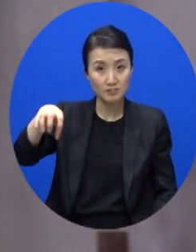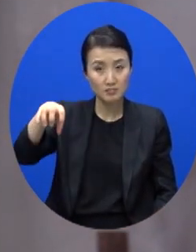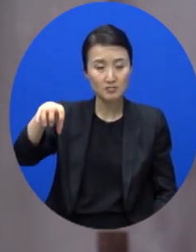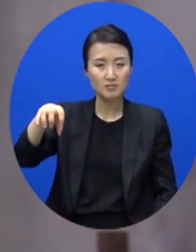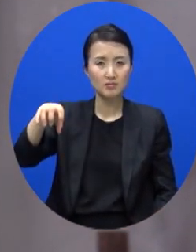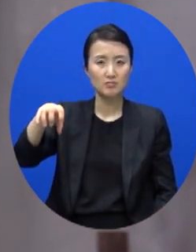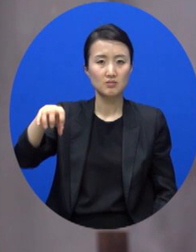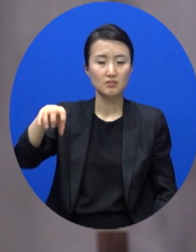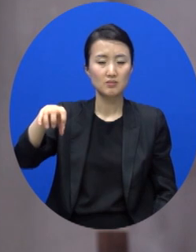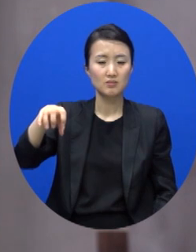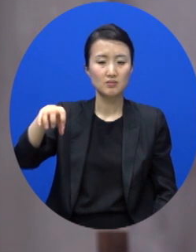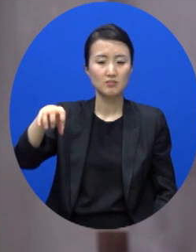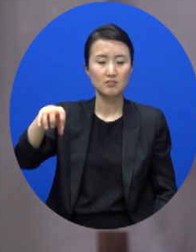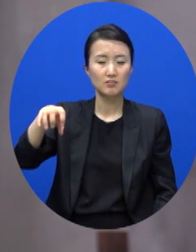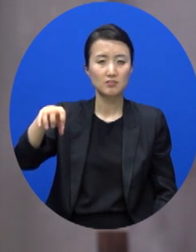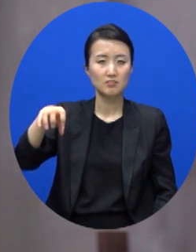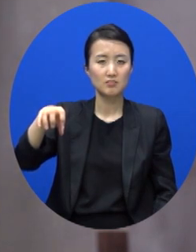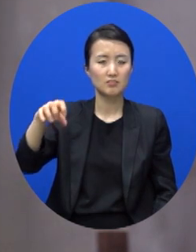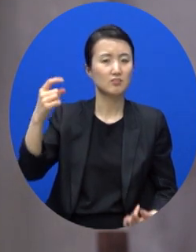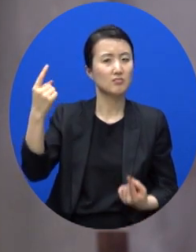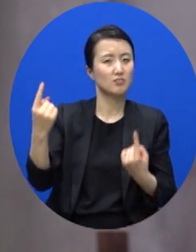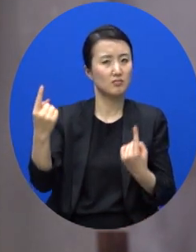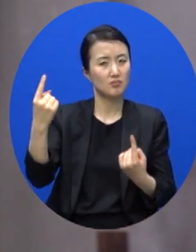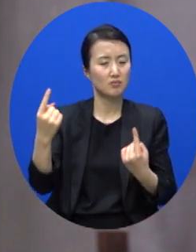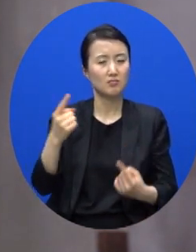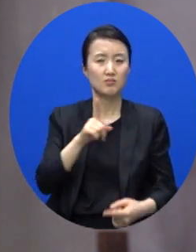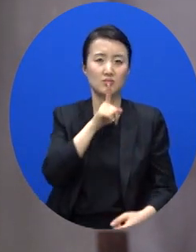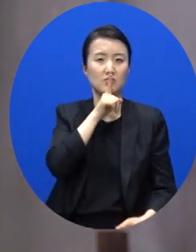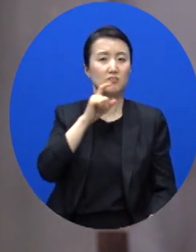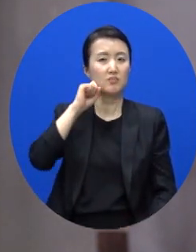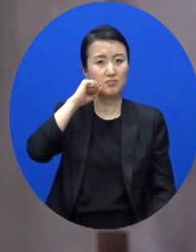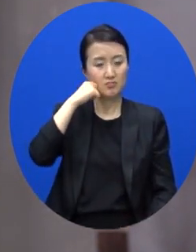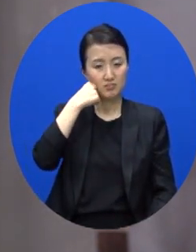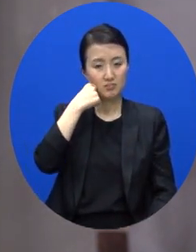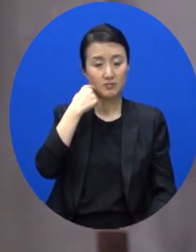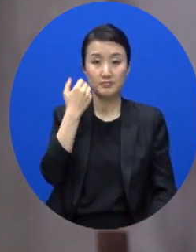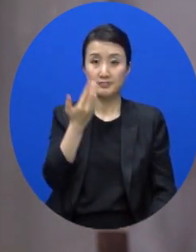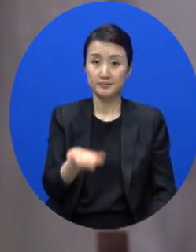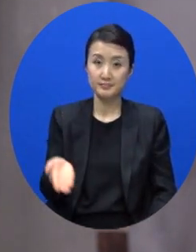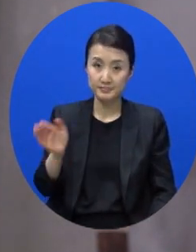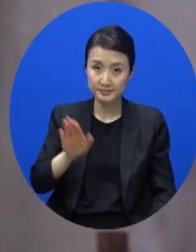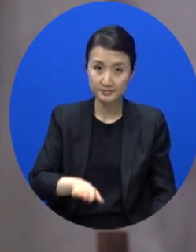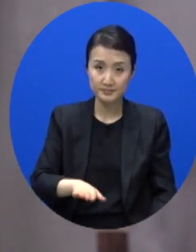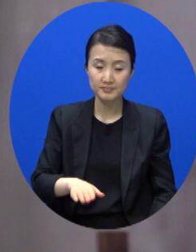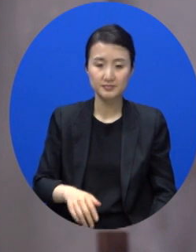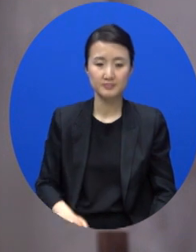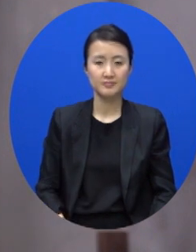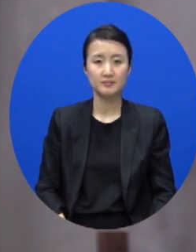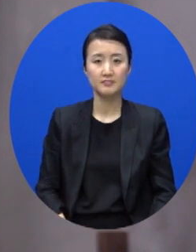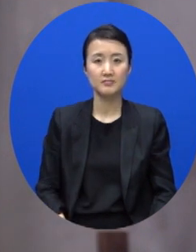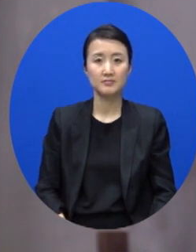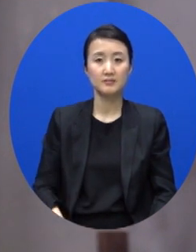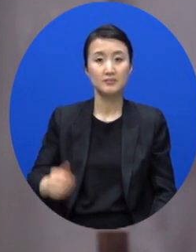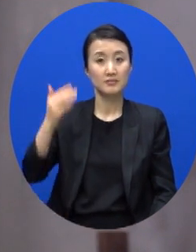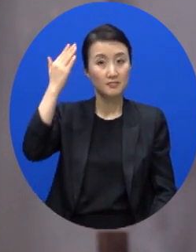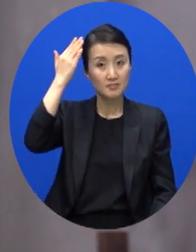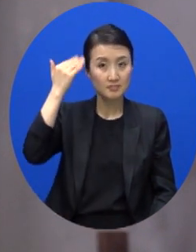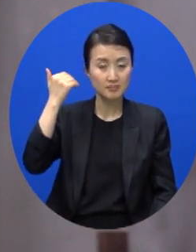비할 수가 없죠. 그런데 우리 이제 세계 피리 축제에서는 무엇을 이렇게 하고